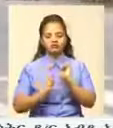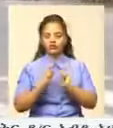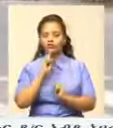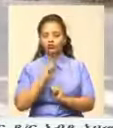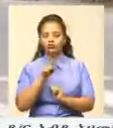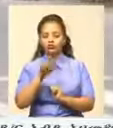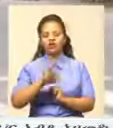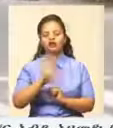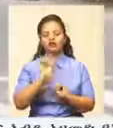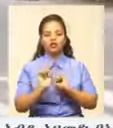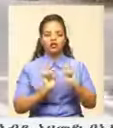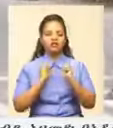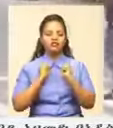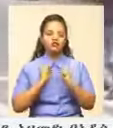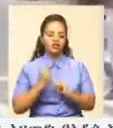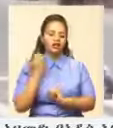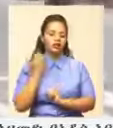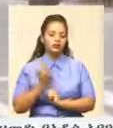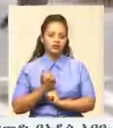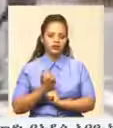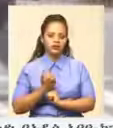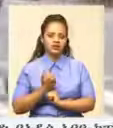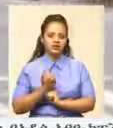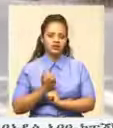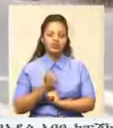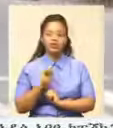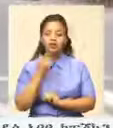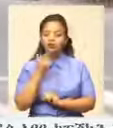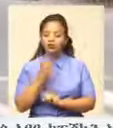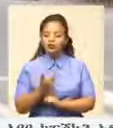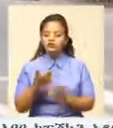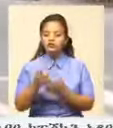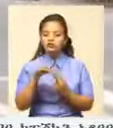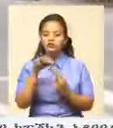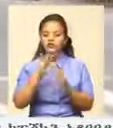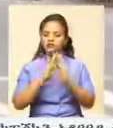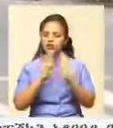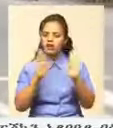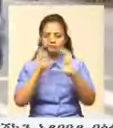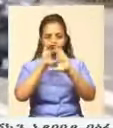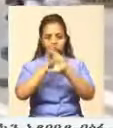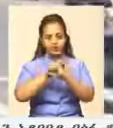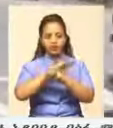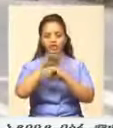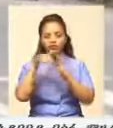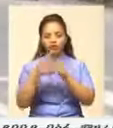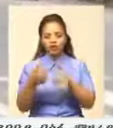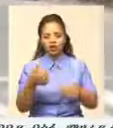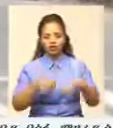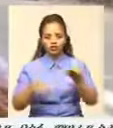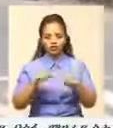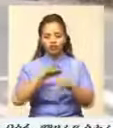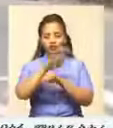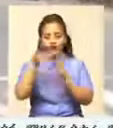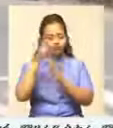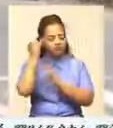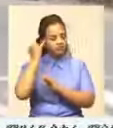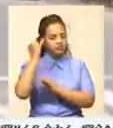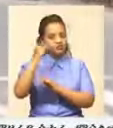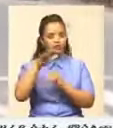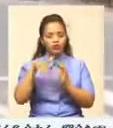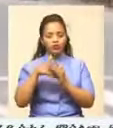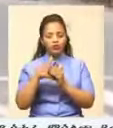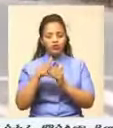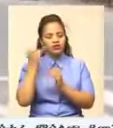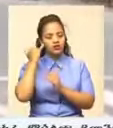እነሱን አገኝተን ማናገር ችለን ነበር እንግዲህ ምንድነው ያሉት ብቻ ይሄ ምርጫው በሰላም እንዲጠናቀቅ የሁሉም አስተዋጽኦ ጥቅል ለሐሳብ የሁሉም ጥቅል